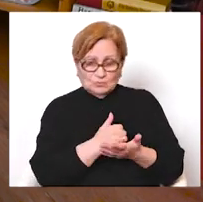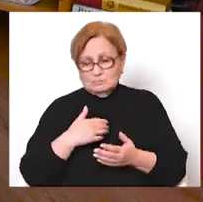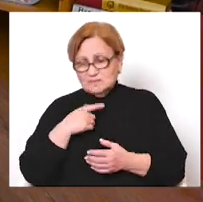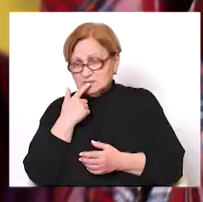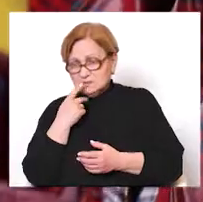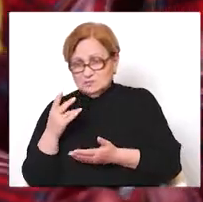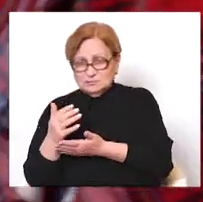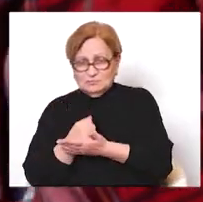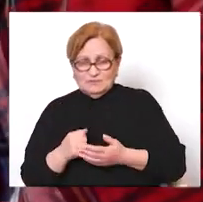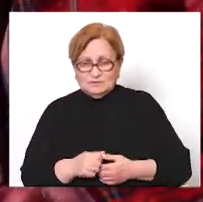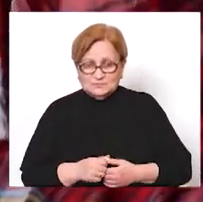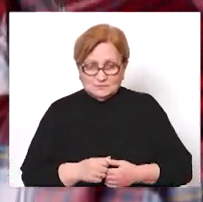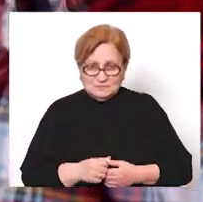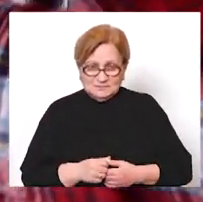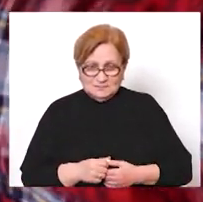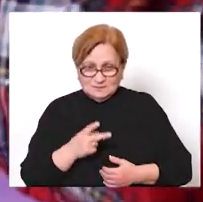მოდი.